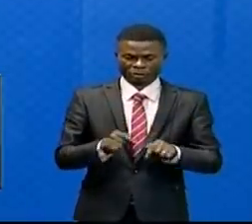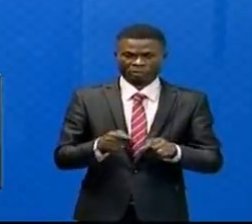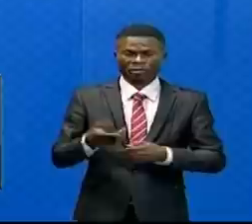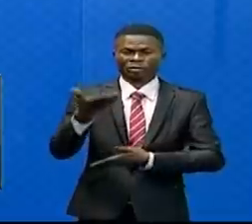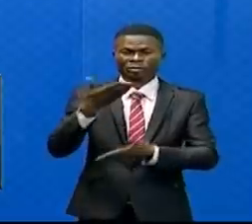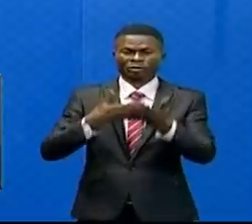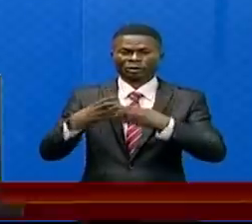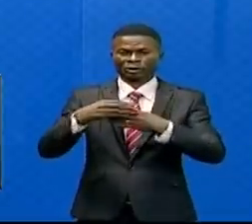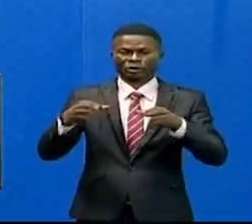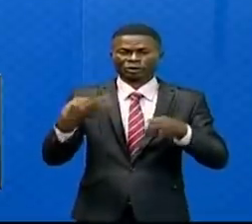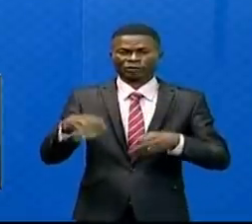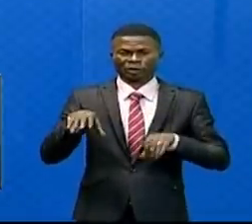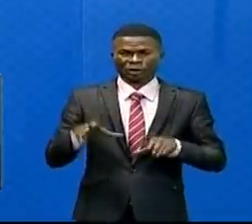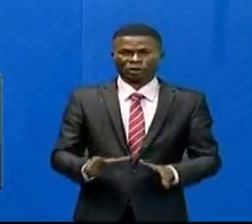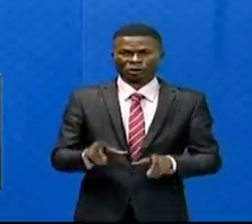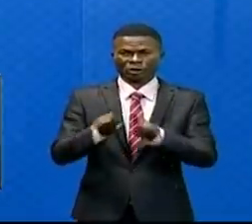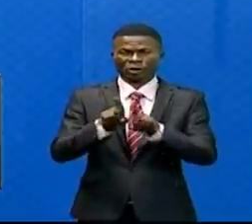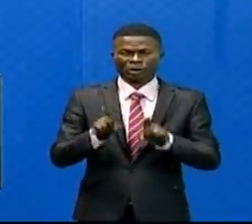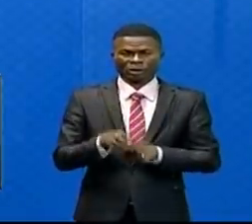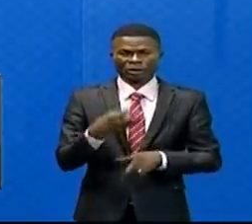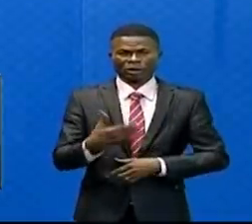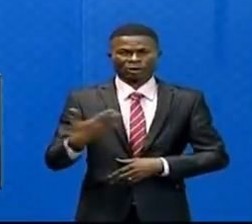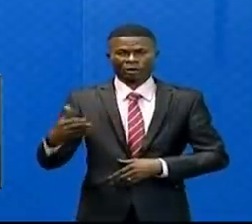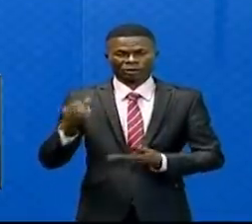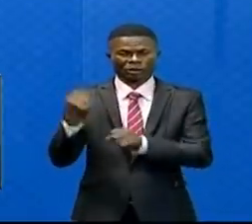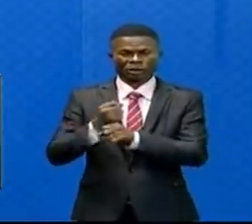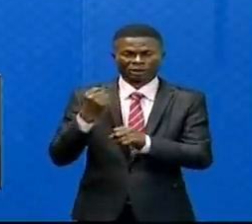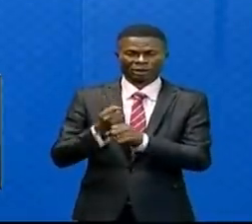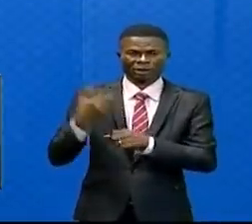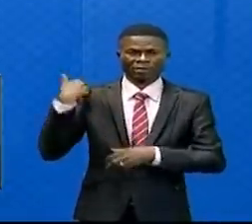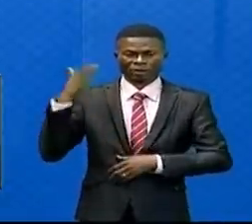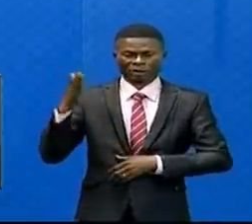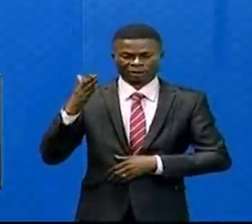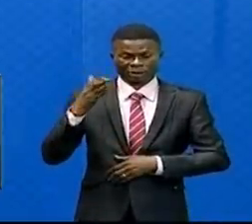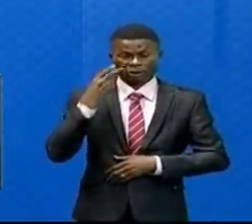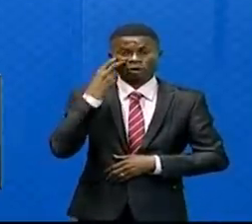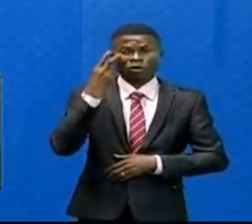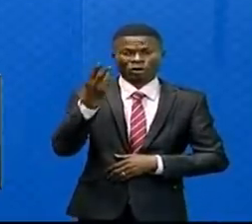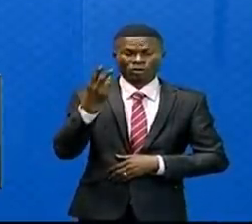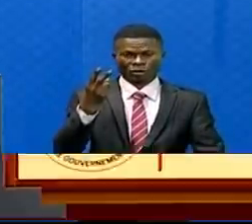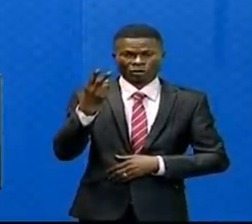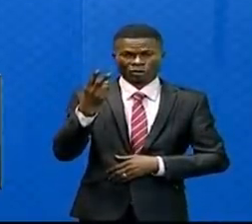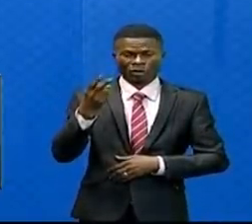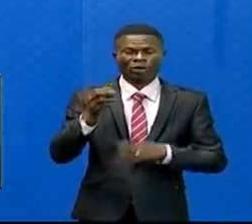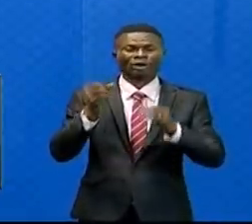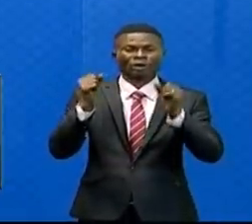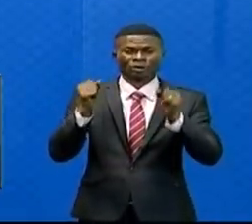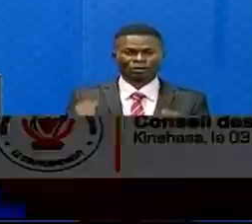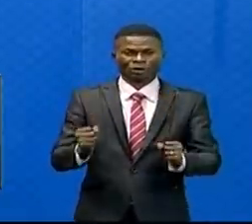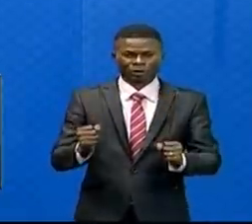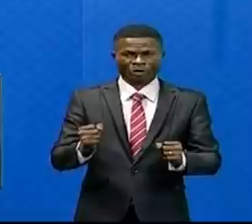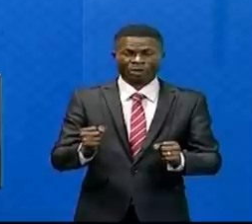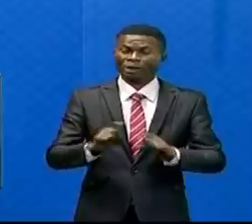d'échange ainsi que celui des biens et services. Il s'observe une relative stabilité